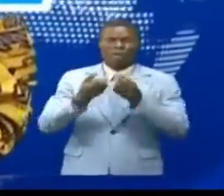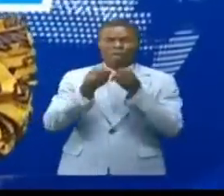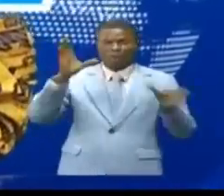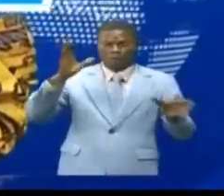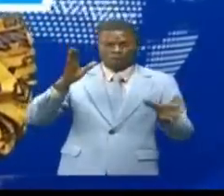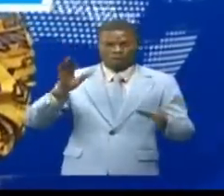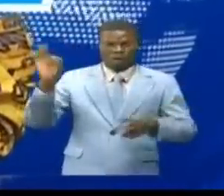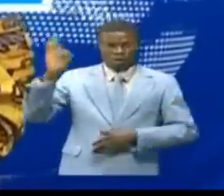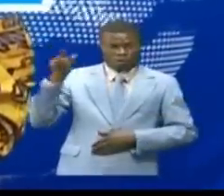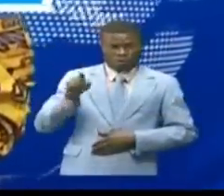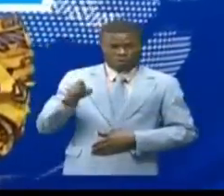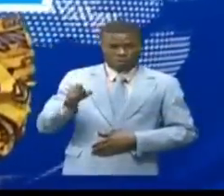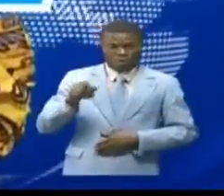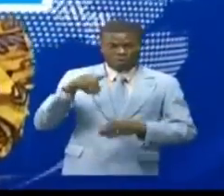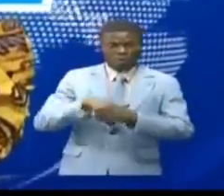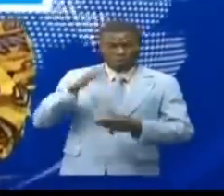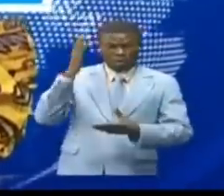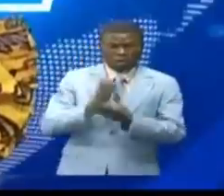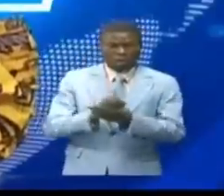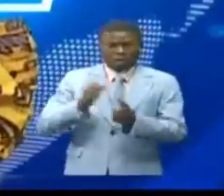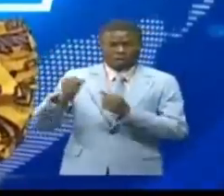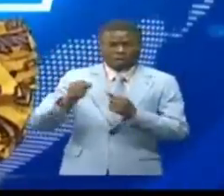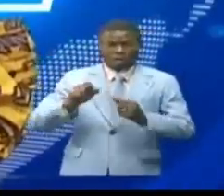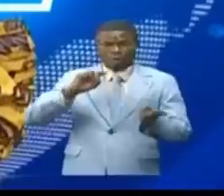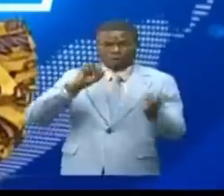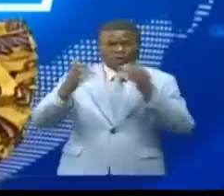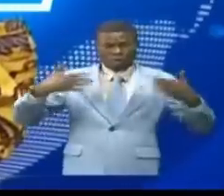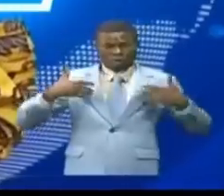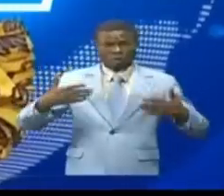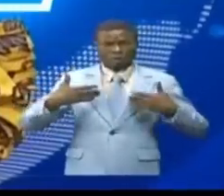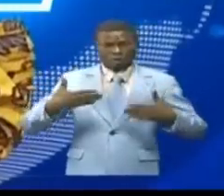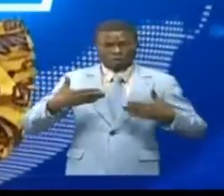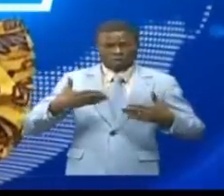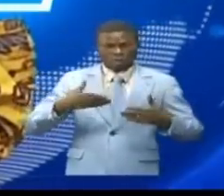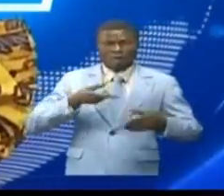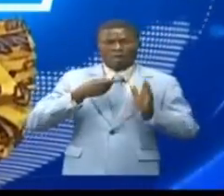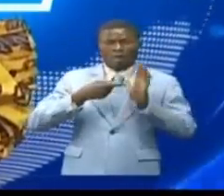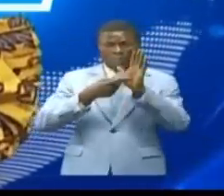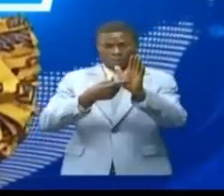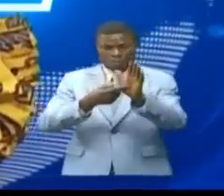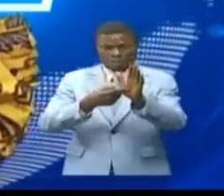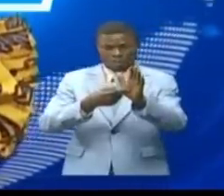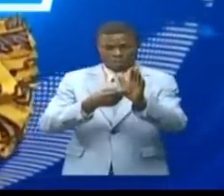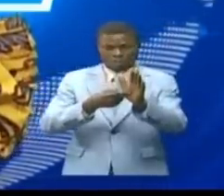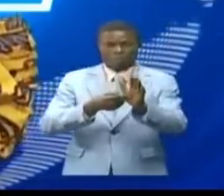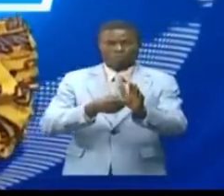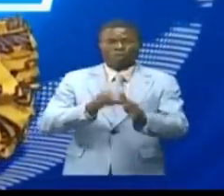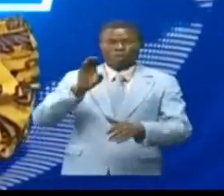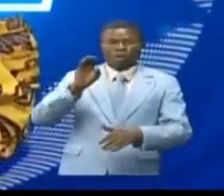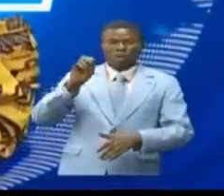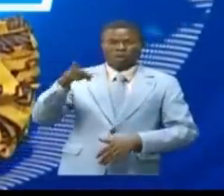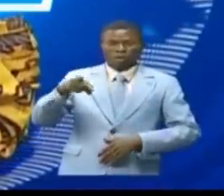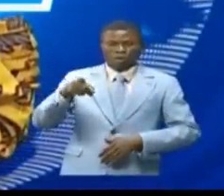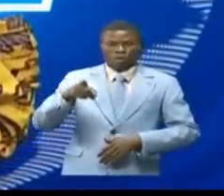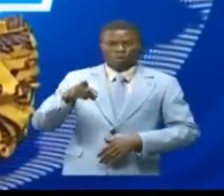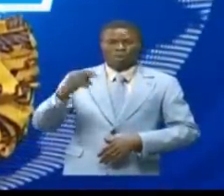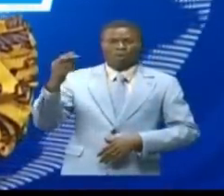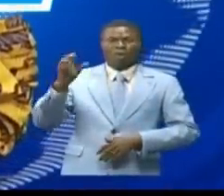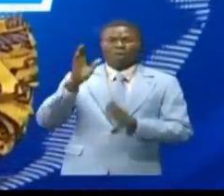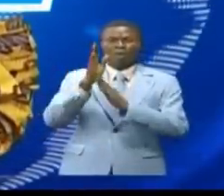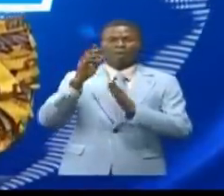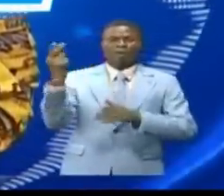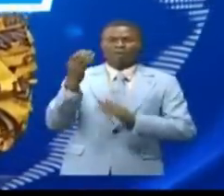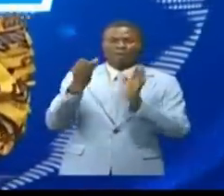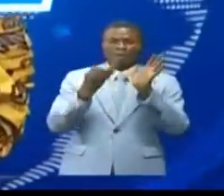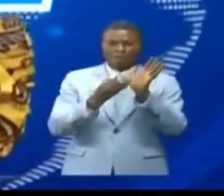cet écosystème dans la lutte contre les changements climatiques ont été démontrées à la COP27 en Égypte par le